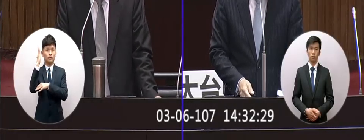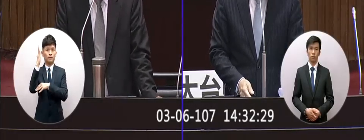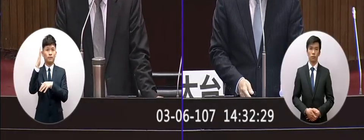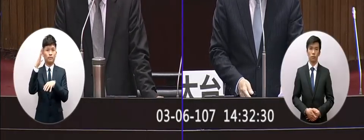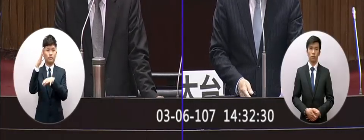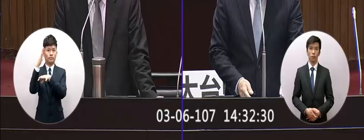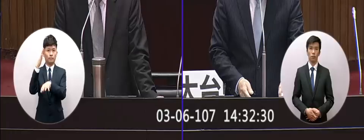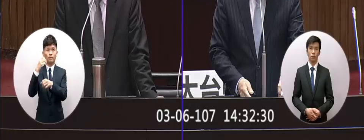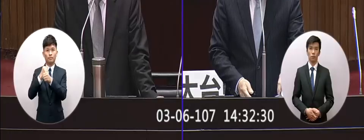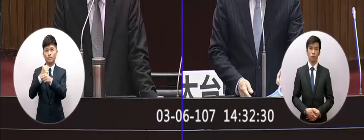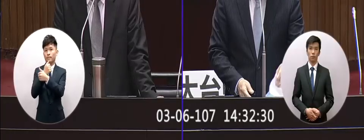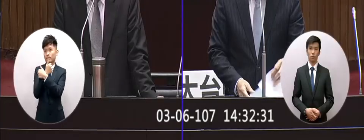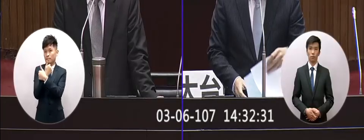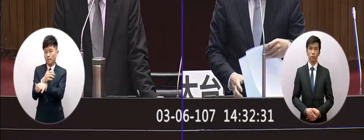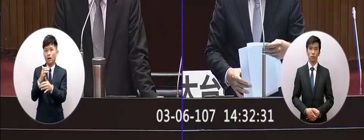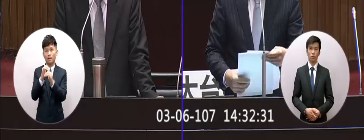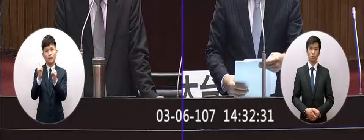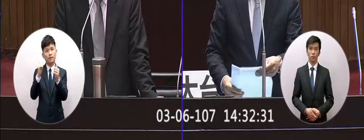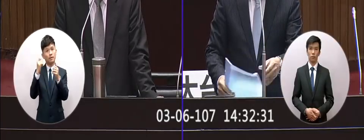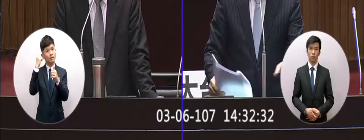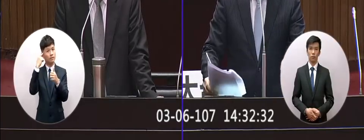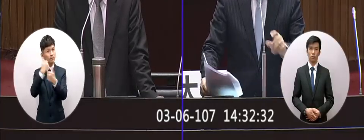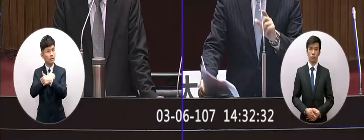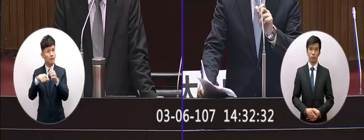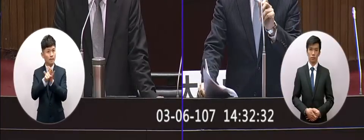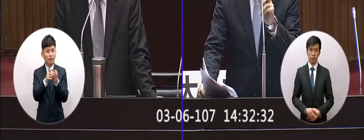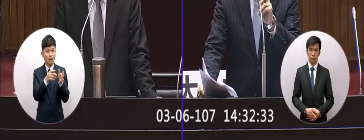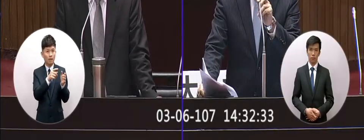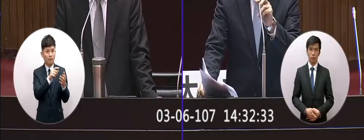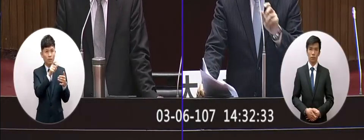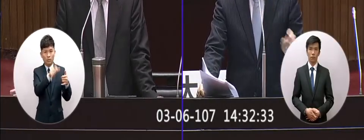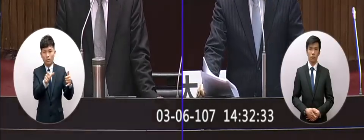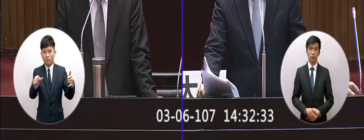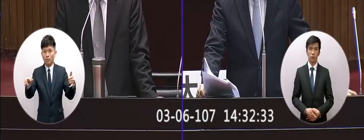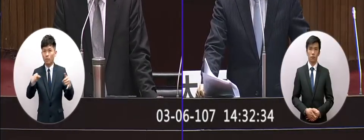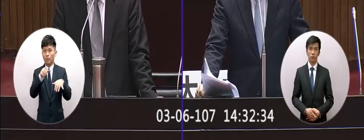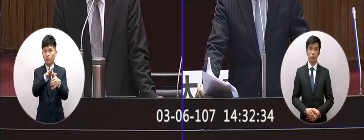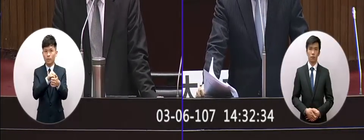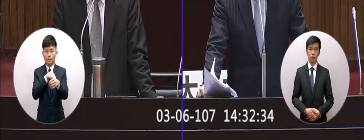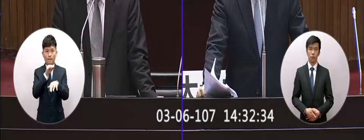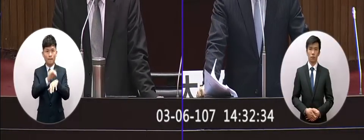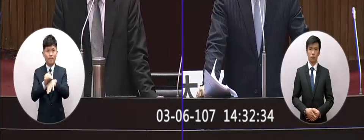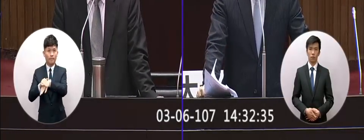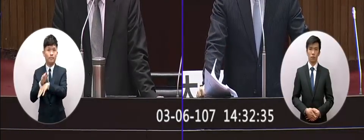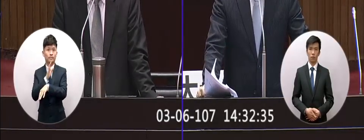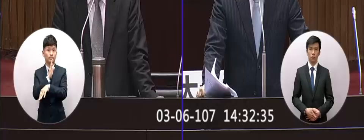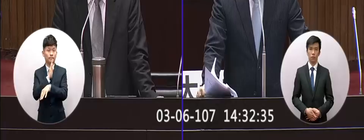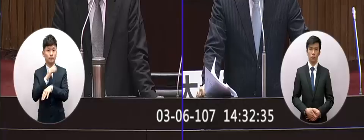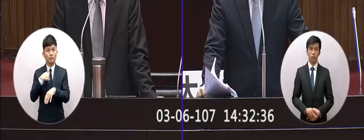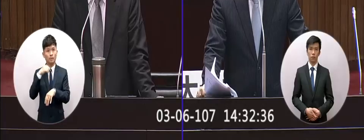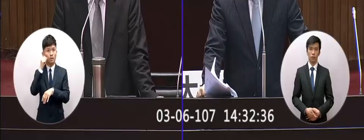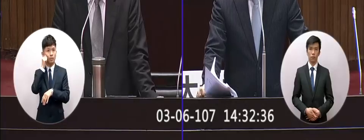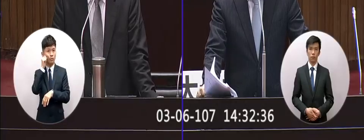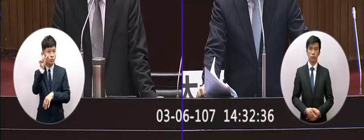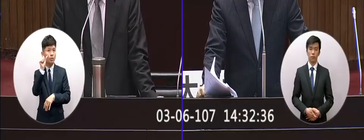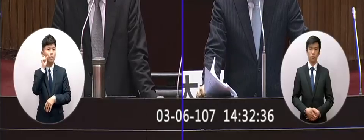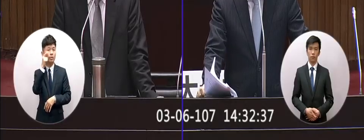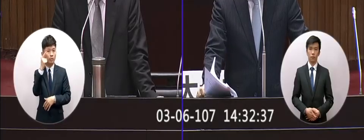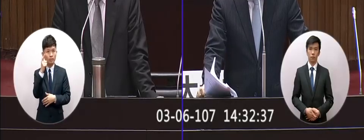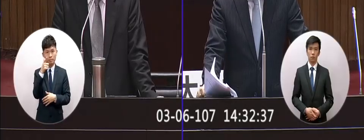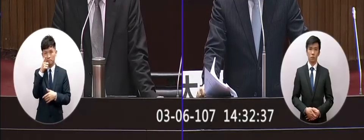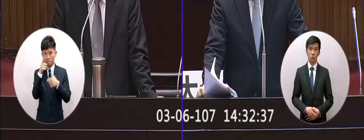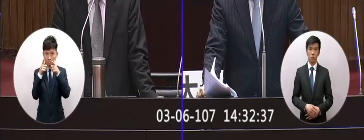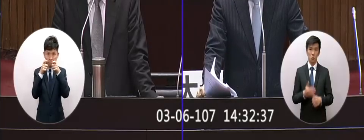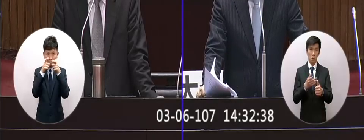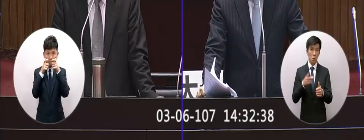过职务，也有些是民意代表，可以说都学有专精啊。那我经过5-6个月的观察， 你觉得他